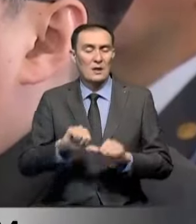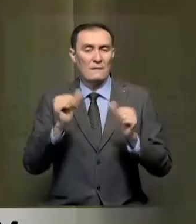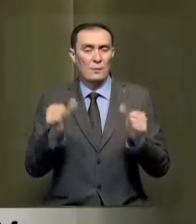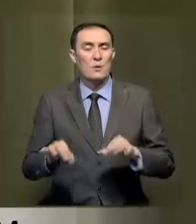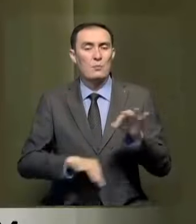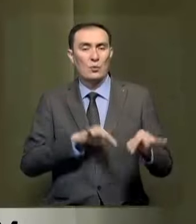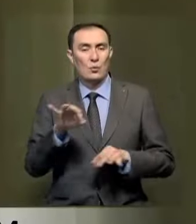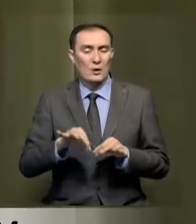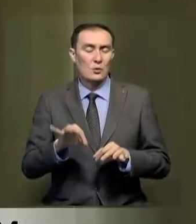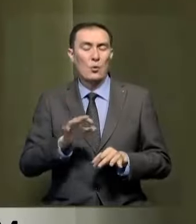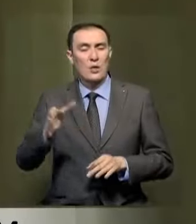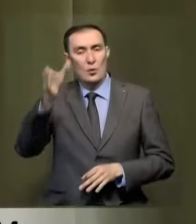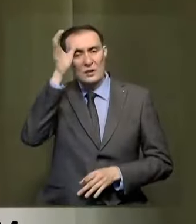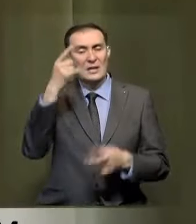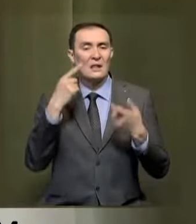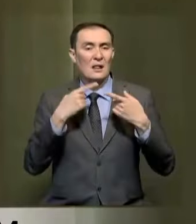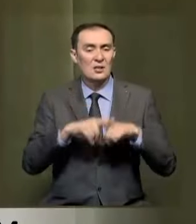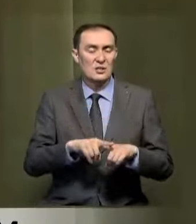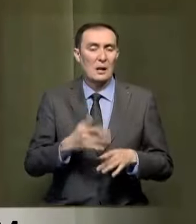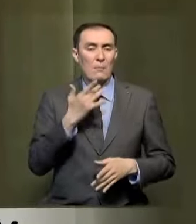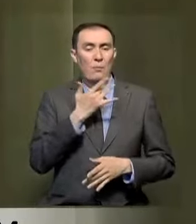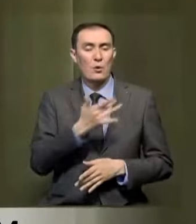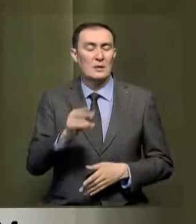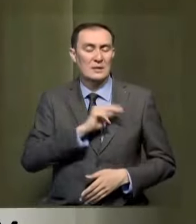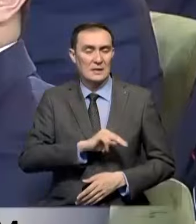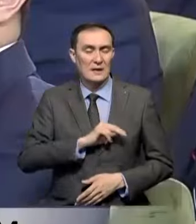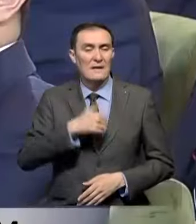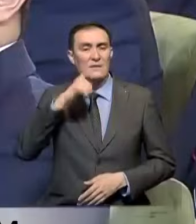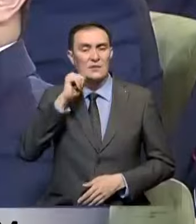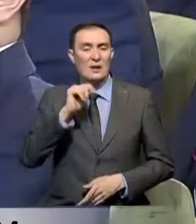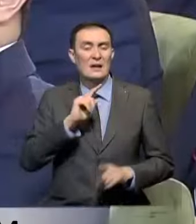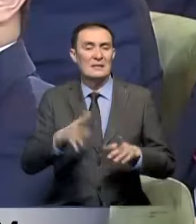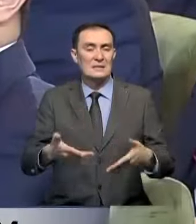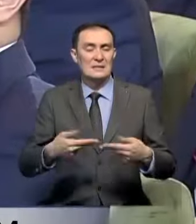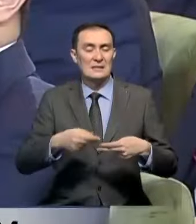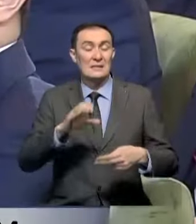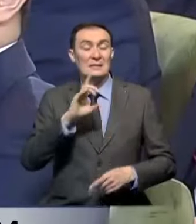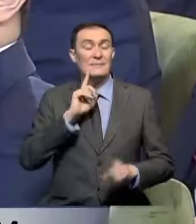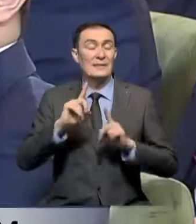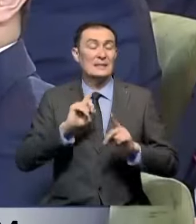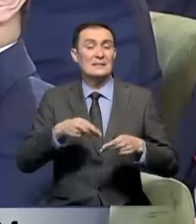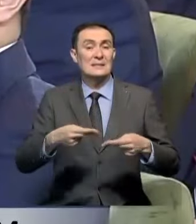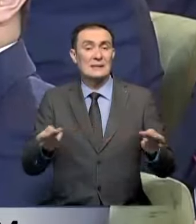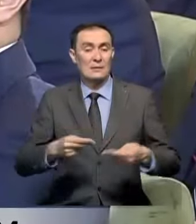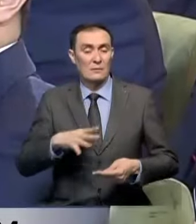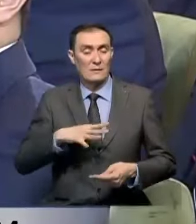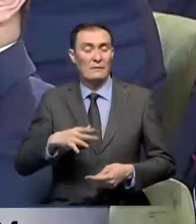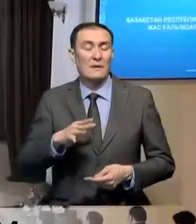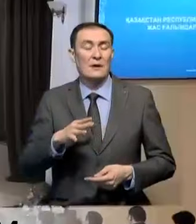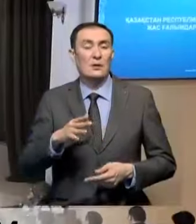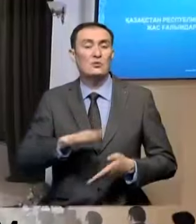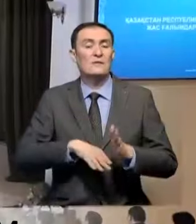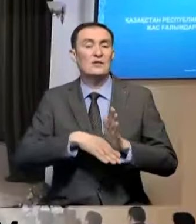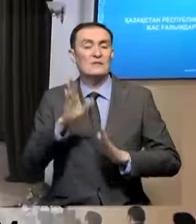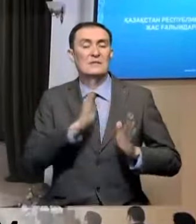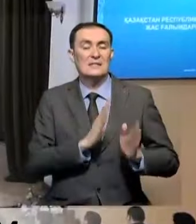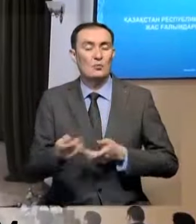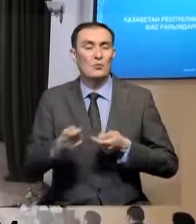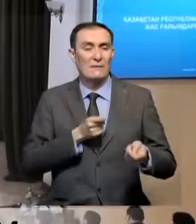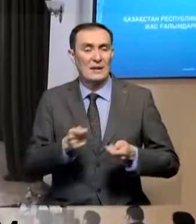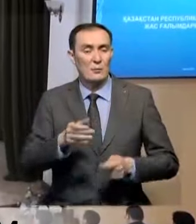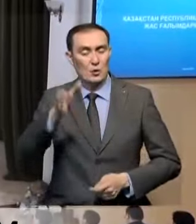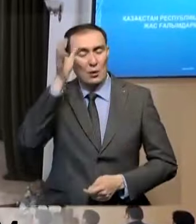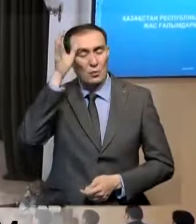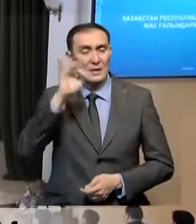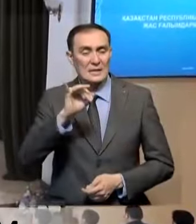законопроект о науке и технологической политики вчера сенат одобрил его в первом чтении усовершенствовать систему управления